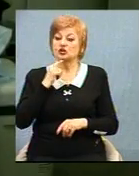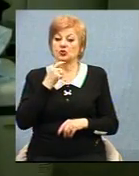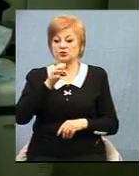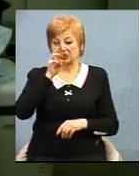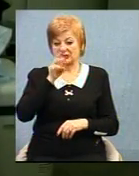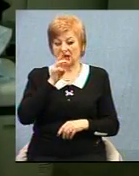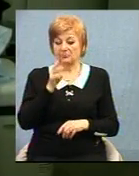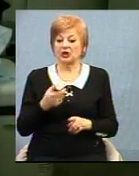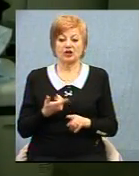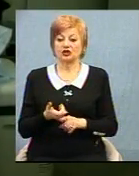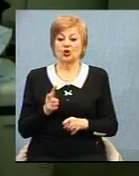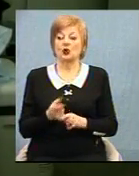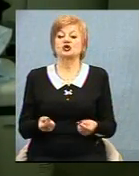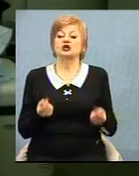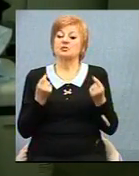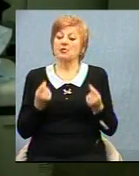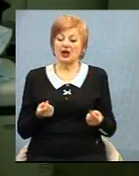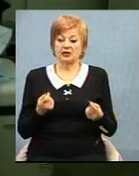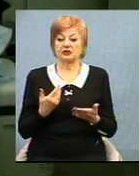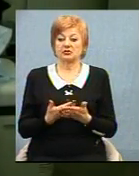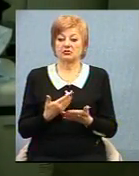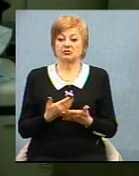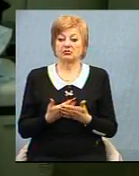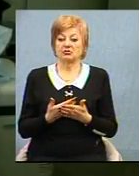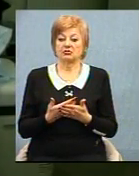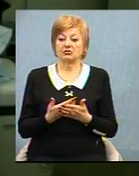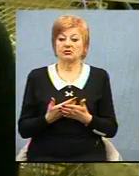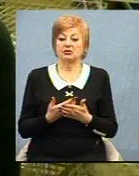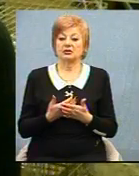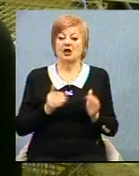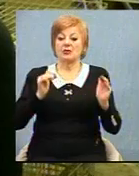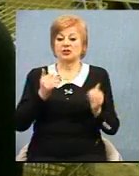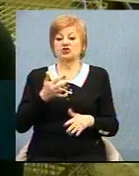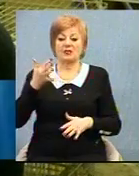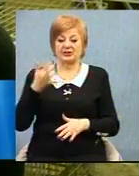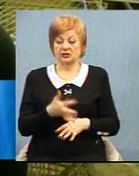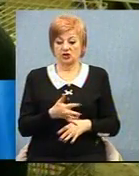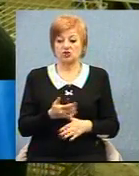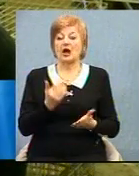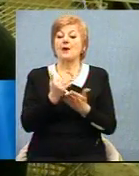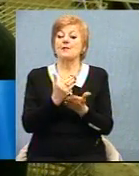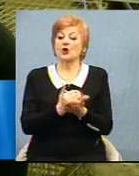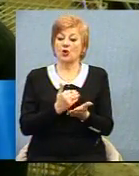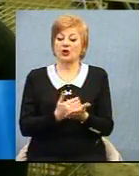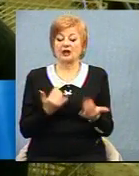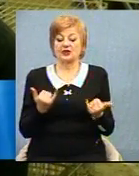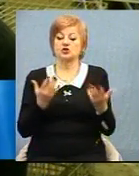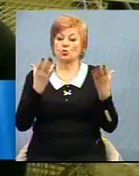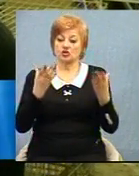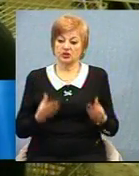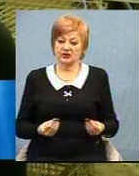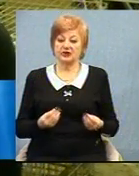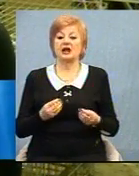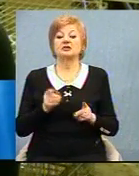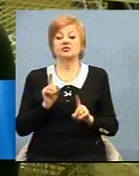зарплата маленька, там, около, менше 5 тисяч. Та програма, яка на сьогоднішній день є в тій редакції,